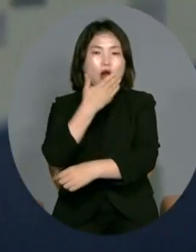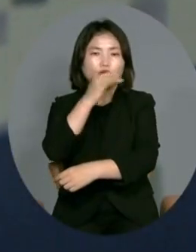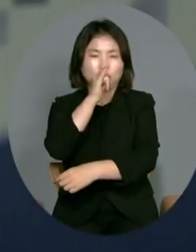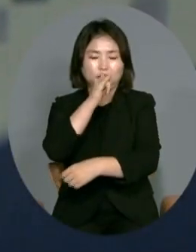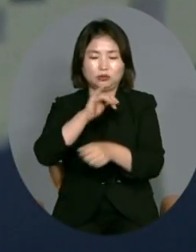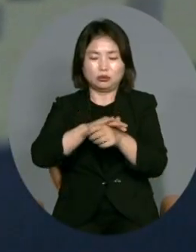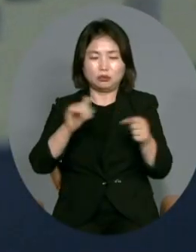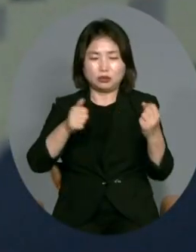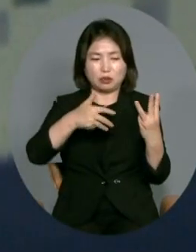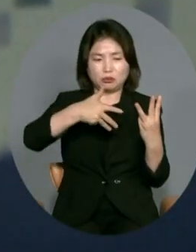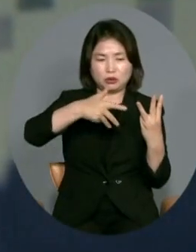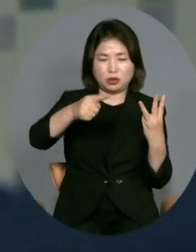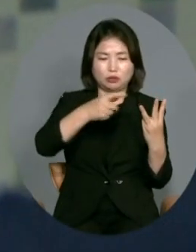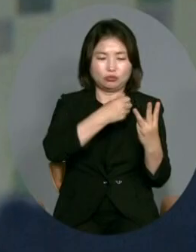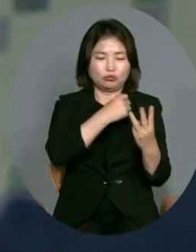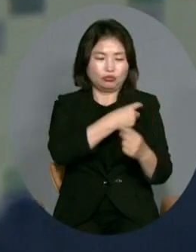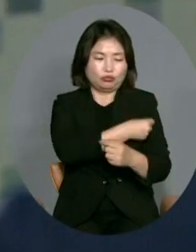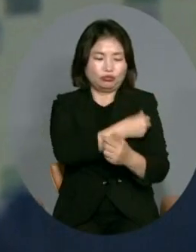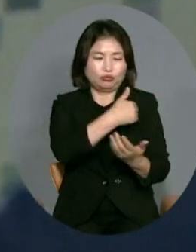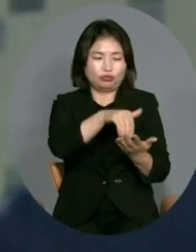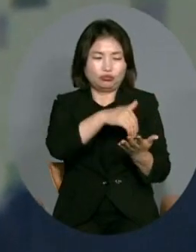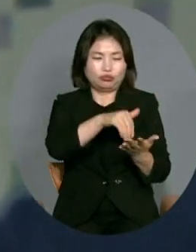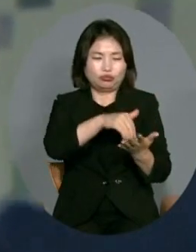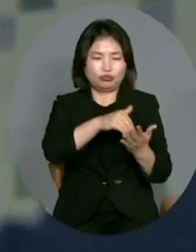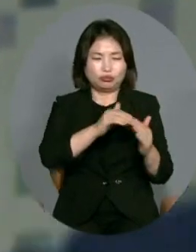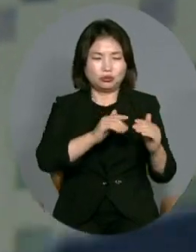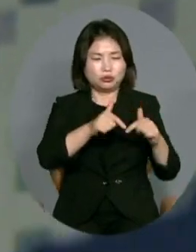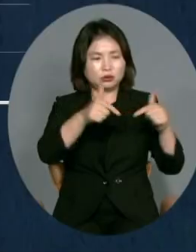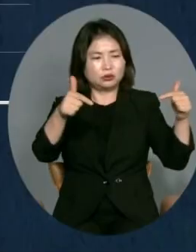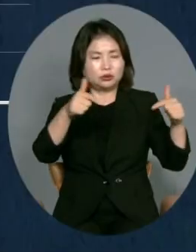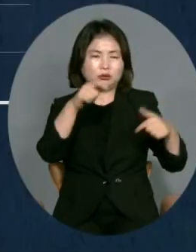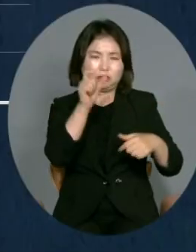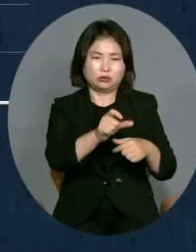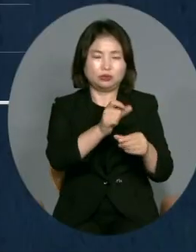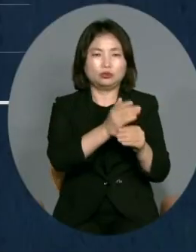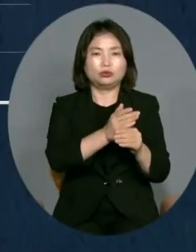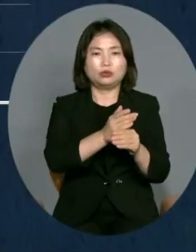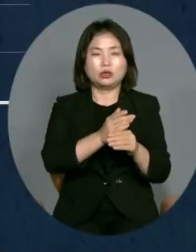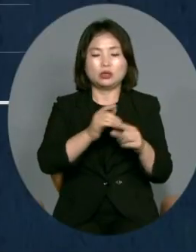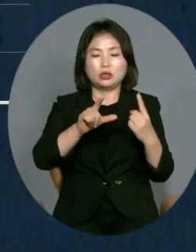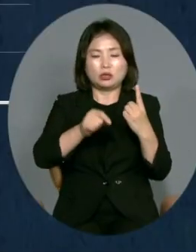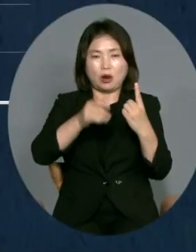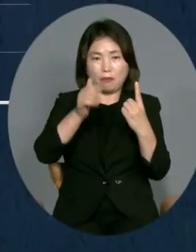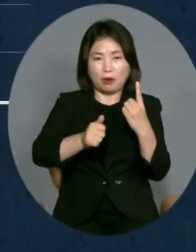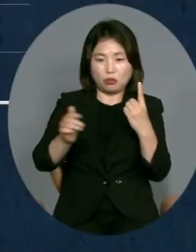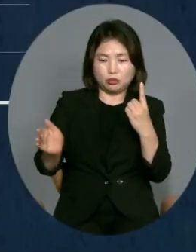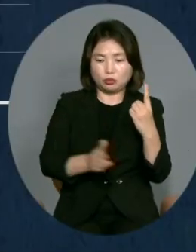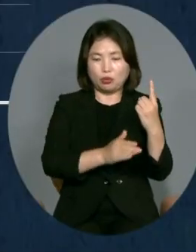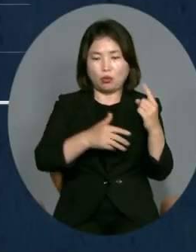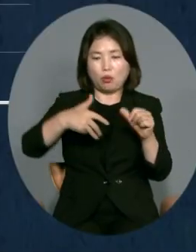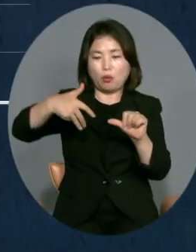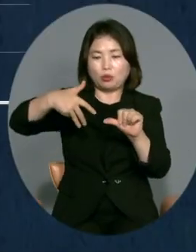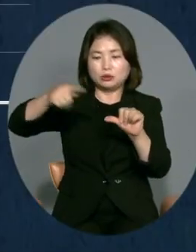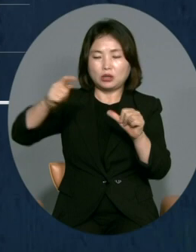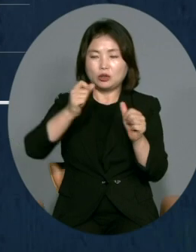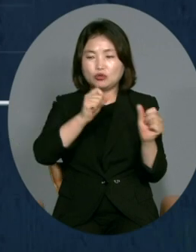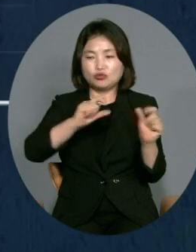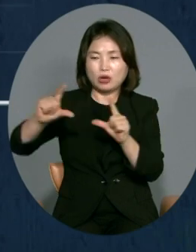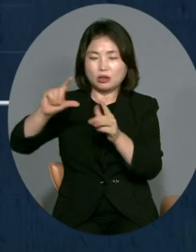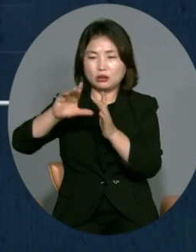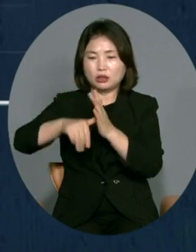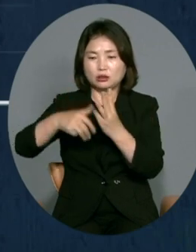경북의 3차 백신접종 율은 정체 상태 입니다 1월 말부터 시작된 5차 대유행 기간에는